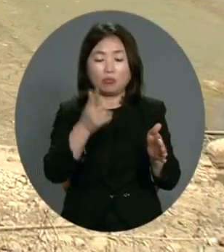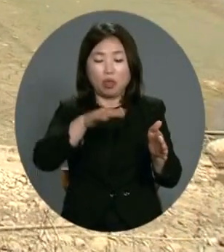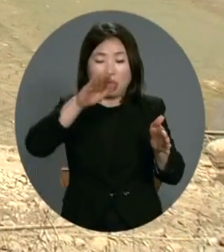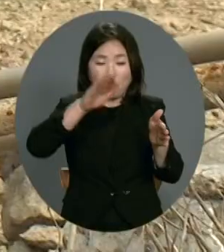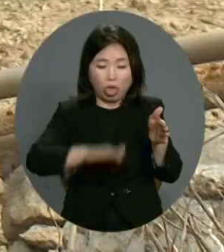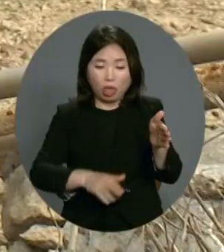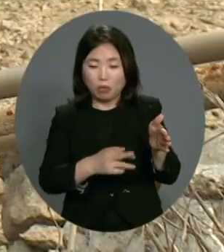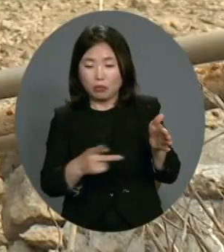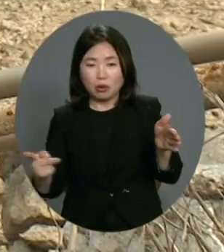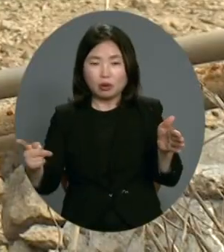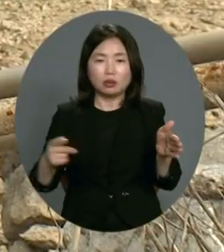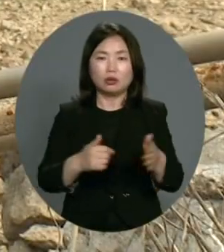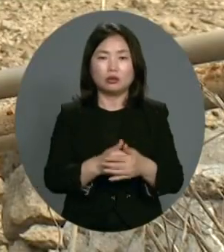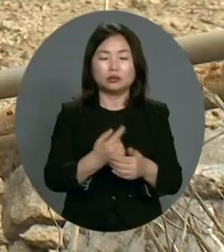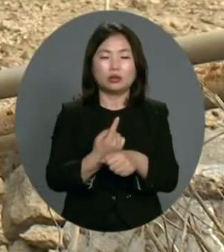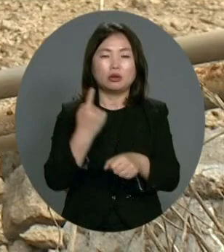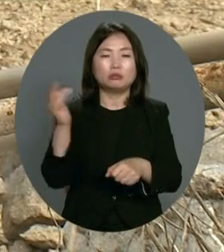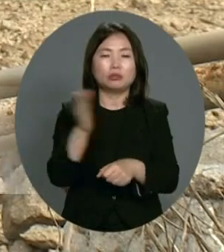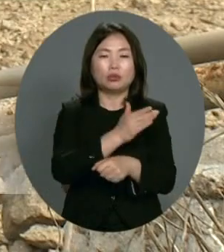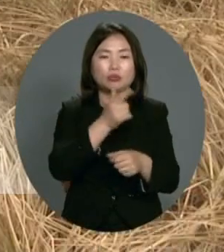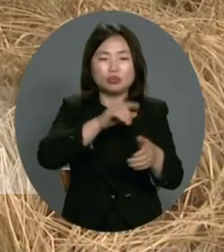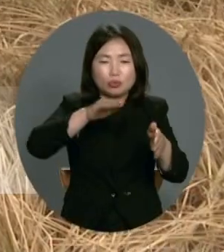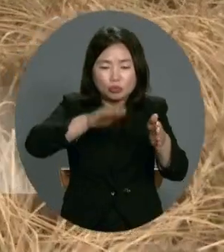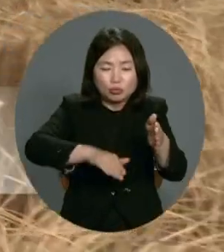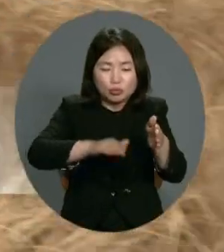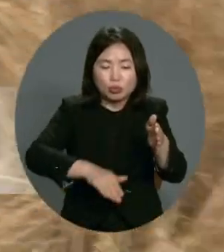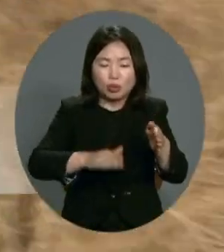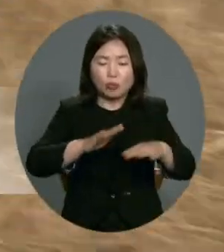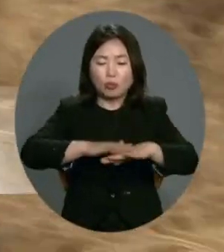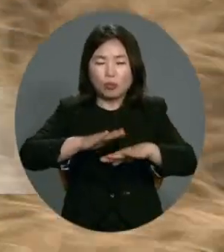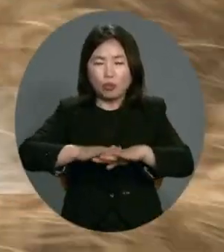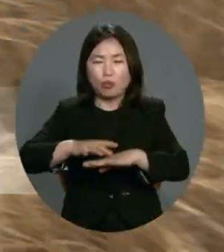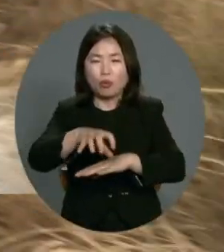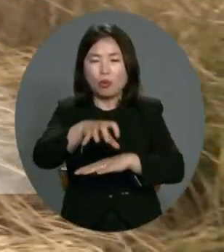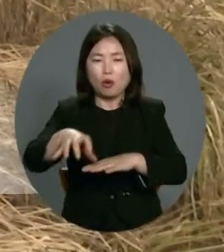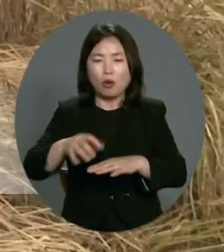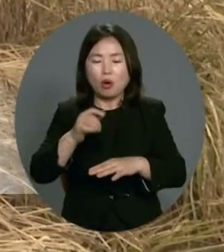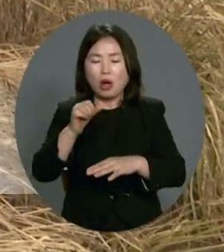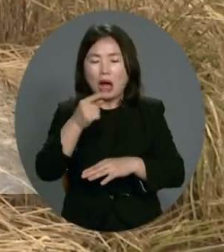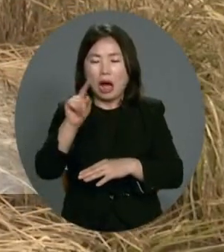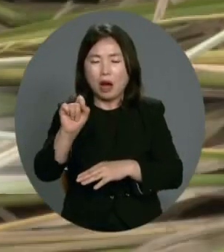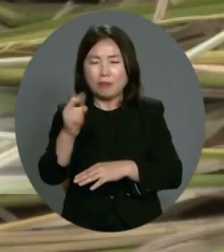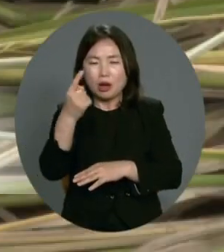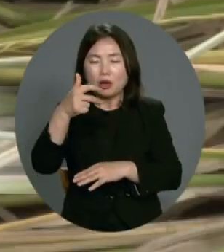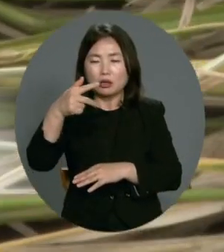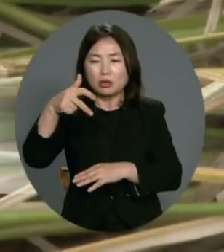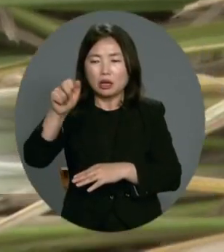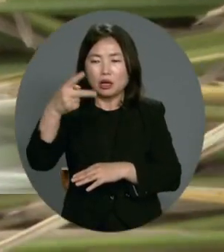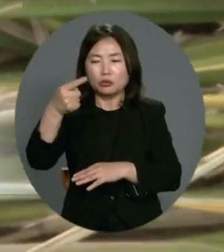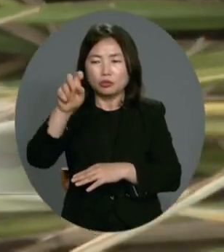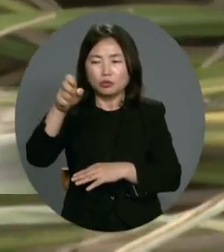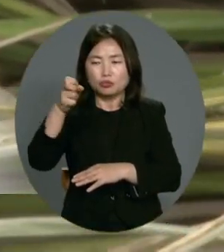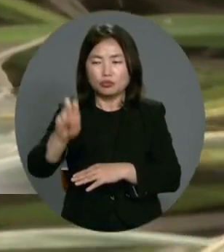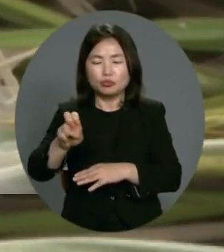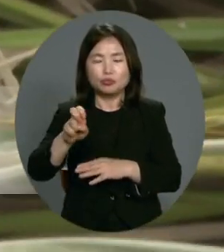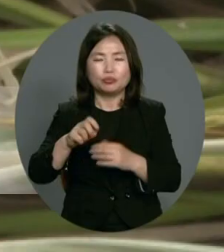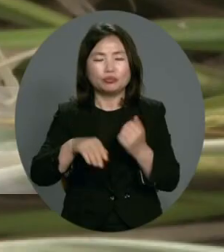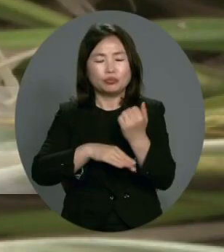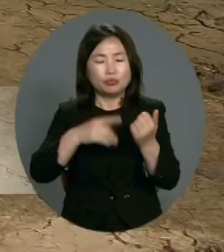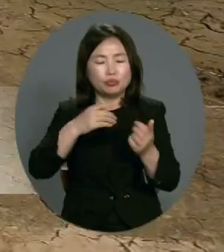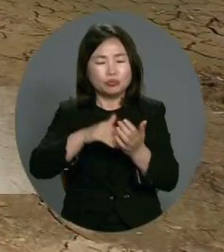비었습니다 지난해부터 저수지 아래쪽 논과 배에서까지 발암물질인 카드뮴이 기준치를 초과에